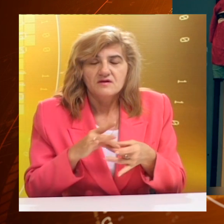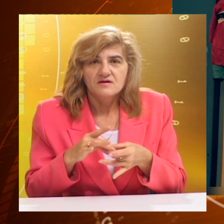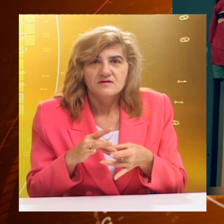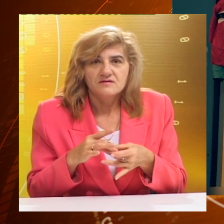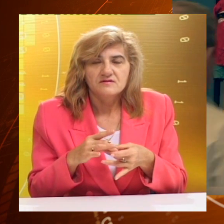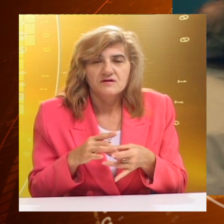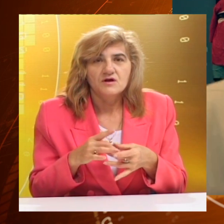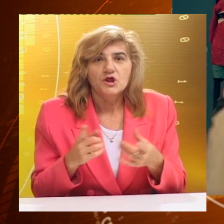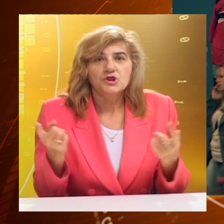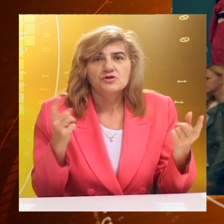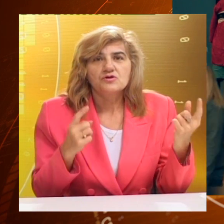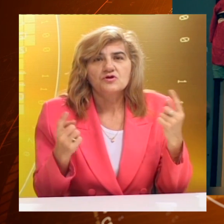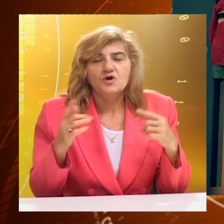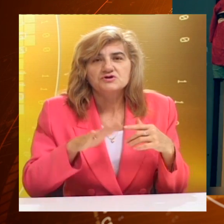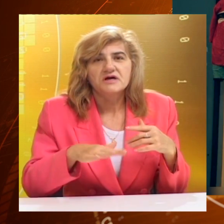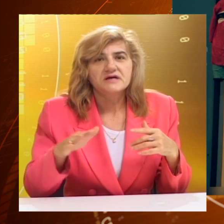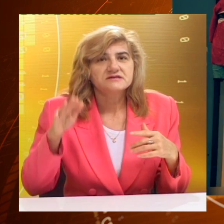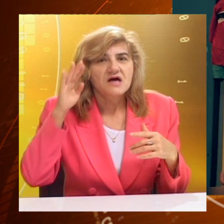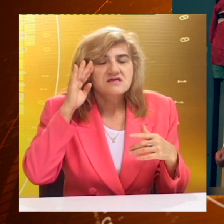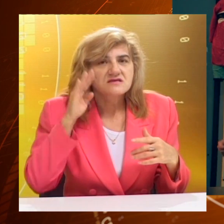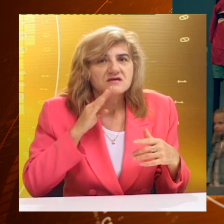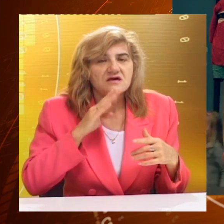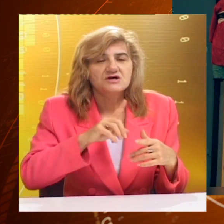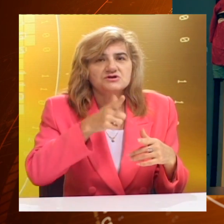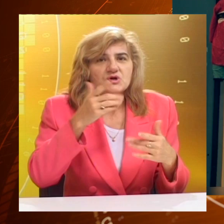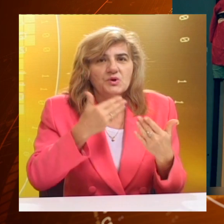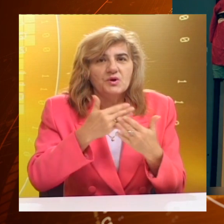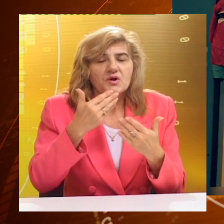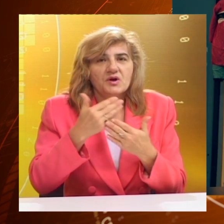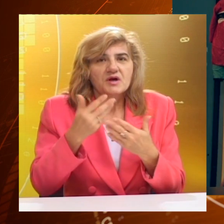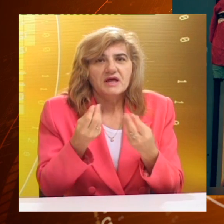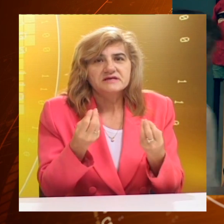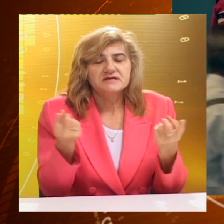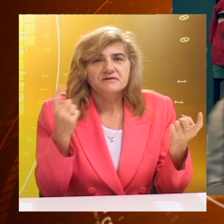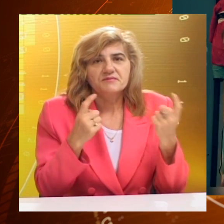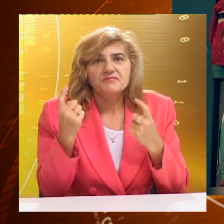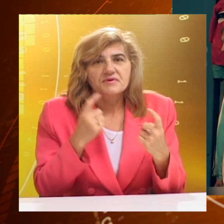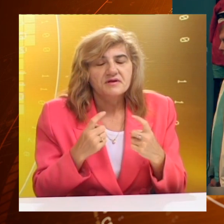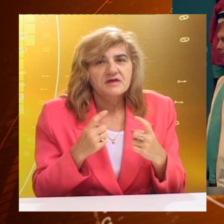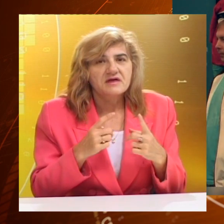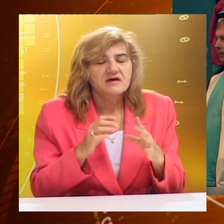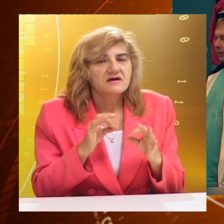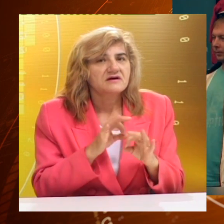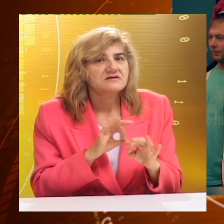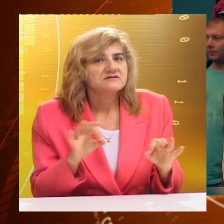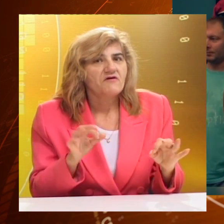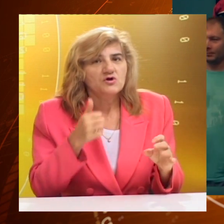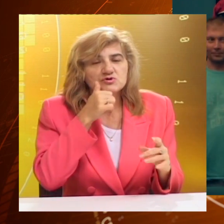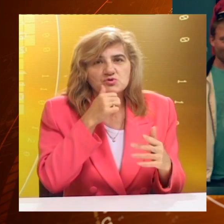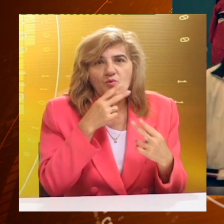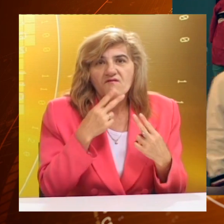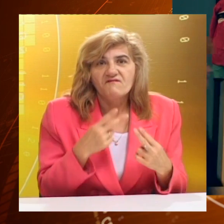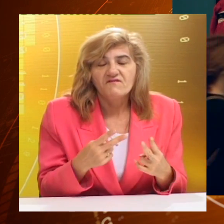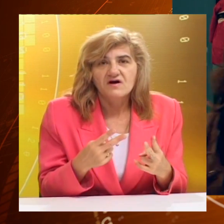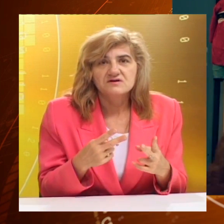toga je da su nam došli u goste djece iz Niša i iz drugih krajeva Srbije. I svakako